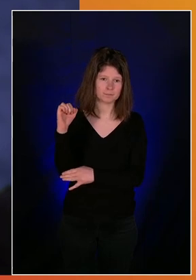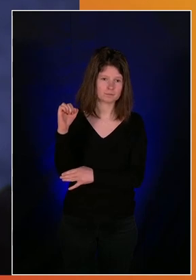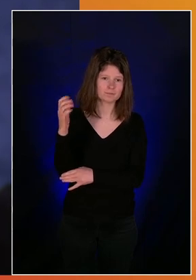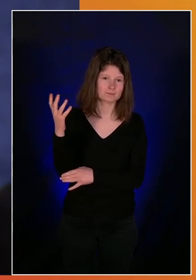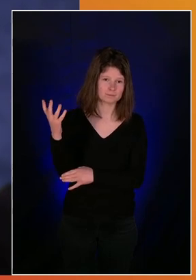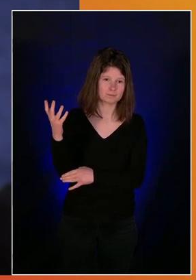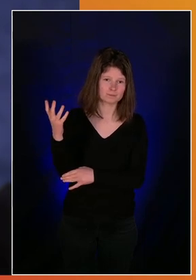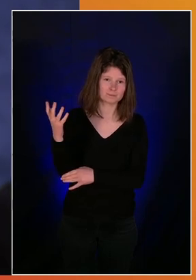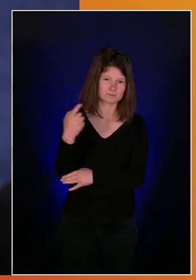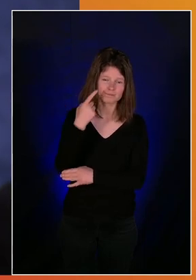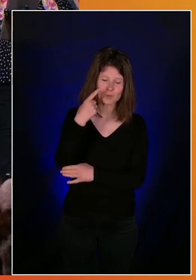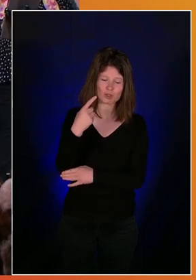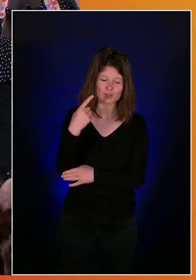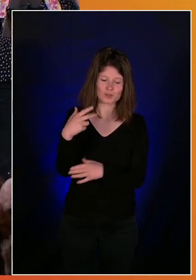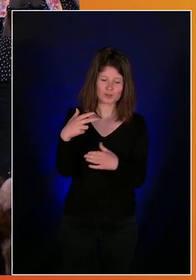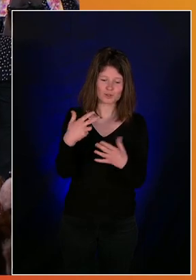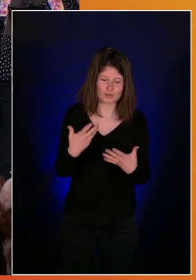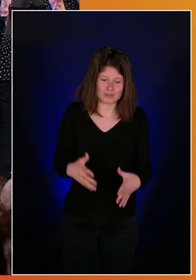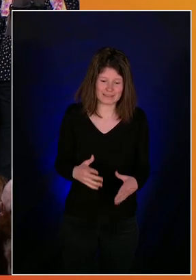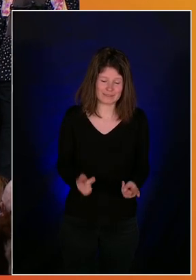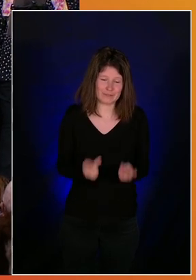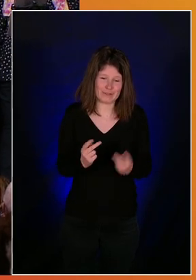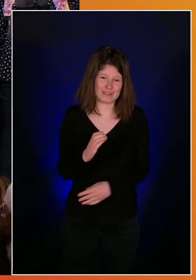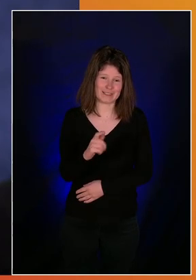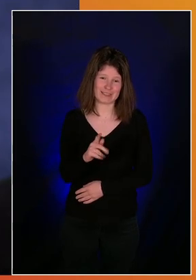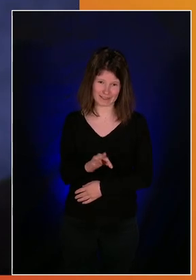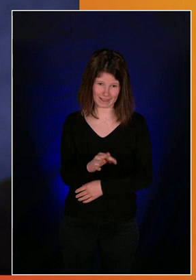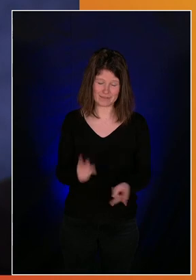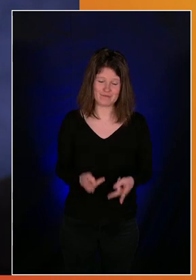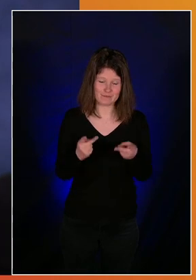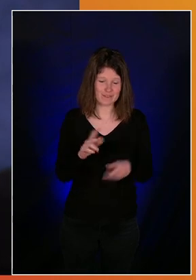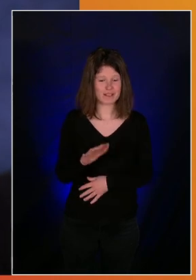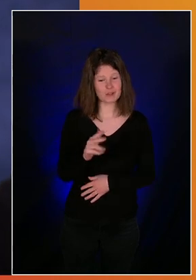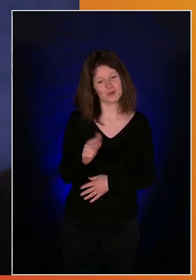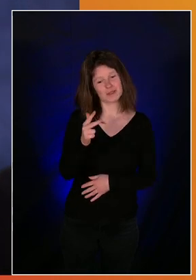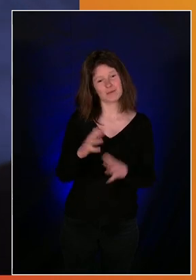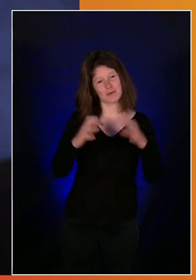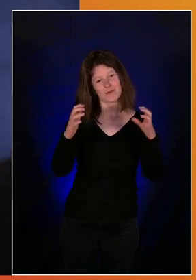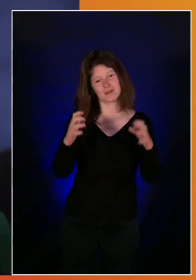je pense qu'on va conclure ici. Vive la CGT et vive notre 53e congrès.